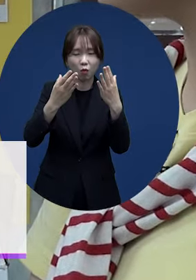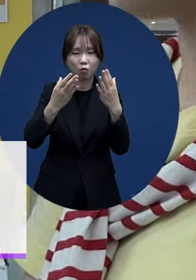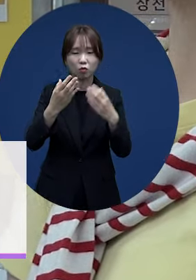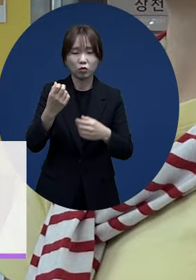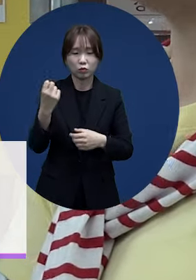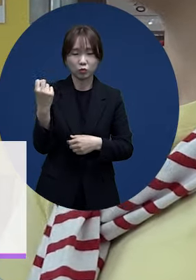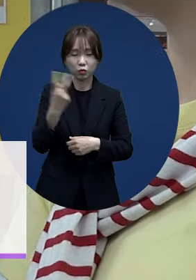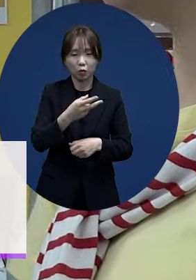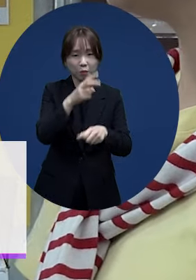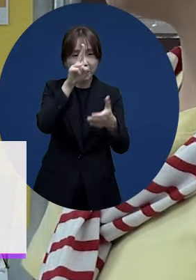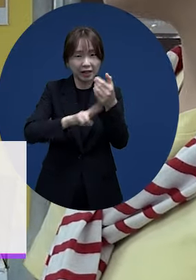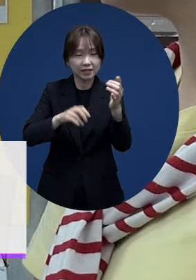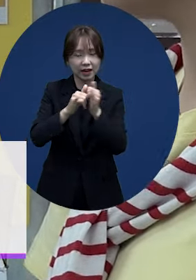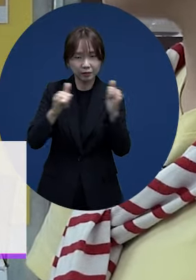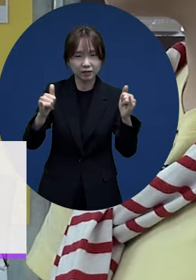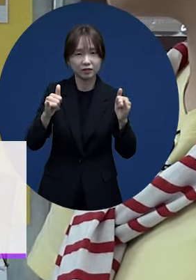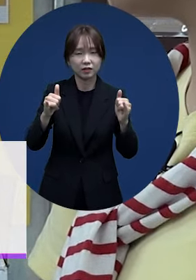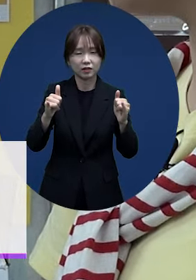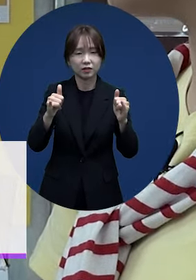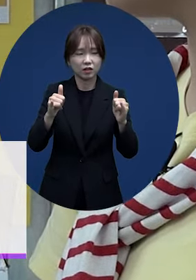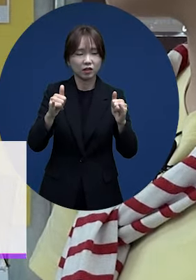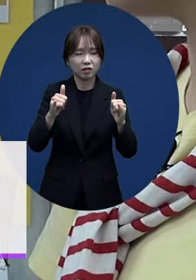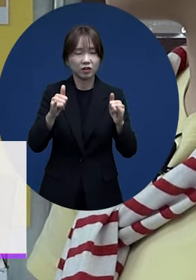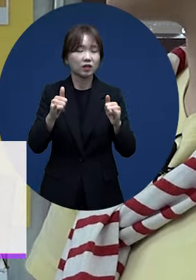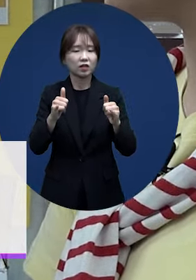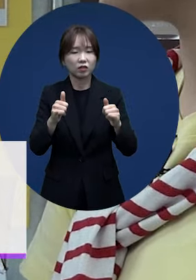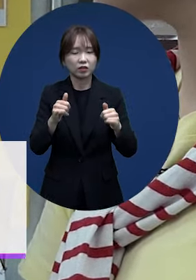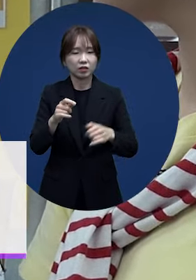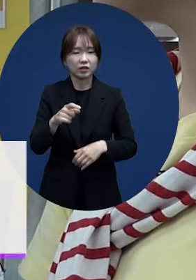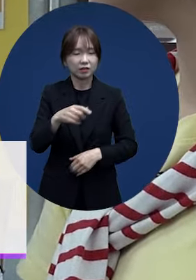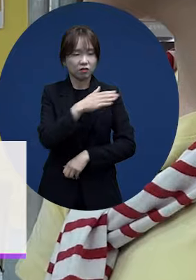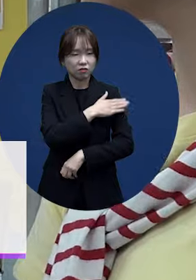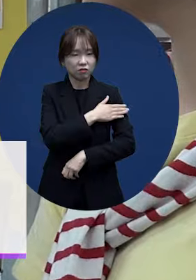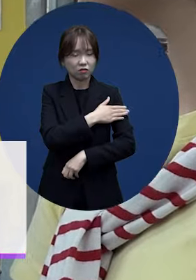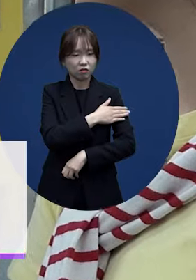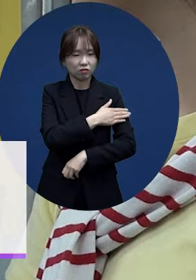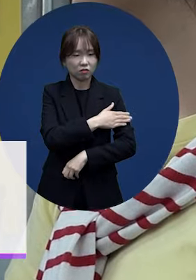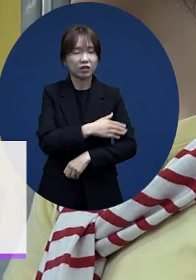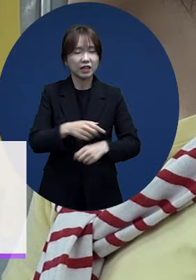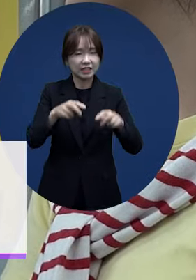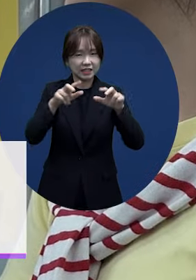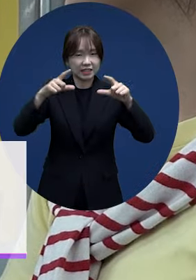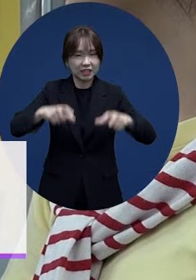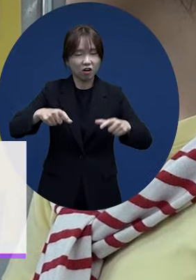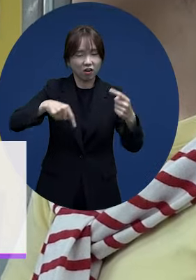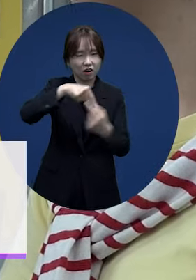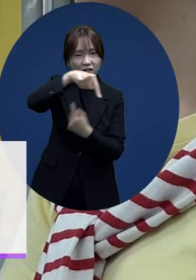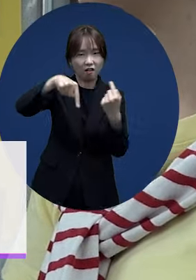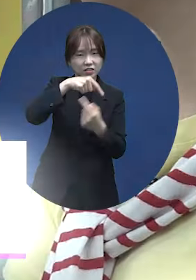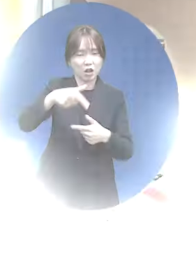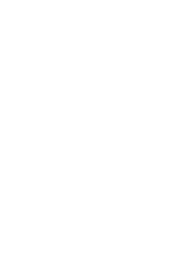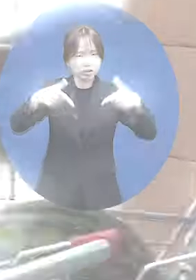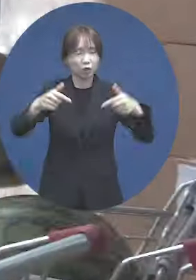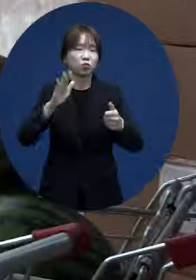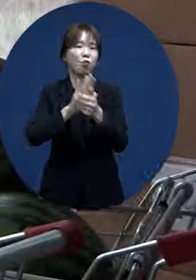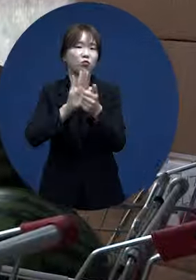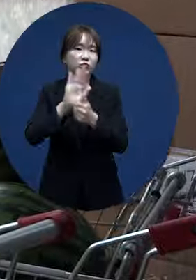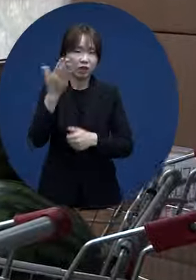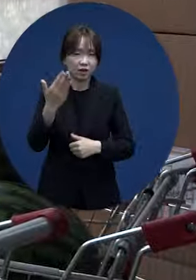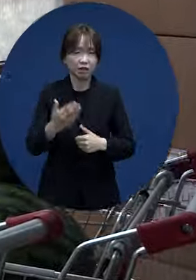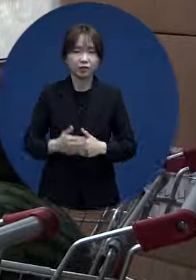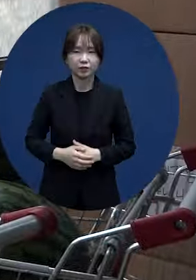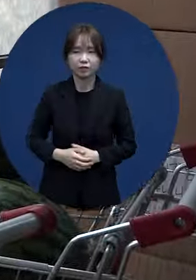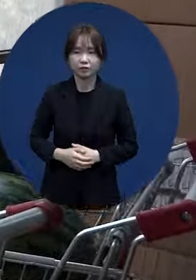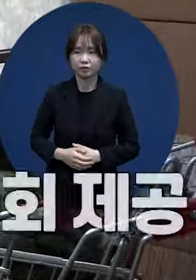수 있어서 좋고, 농가들 중소농가들은 이제 판로가 이제 정해지면서 지역 경제 활성화에 아주 도움이 되고 있습니다.